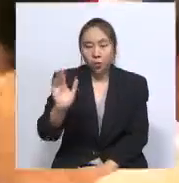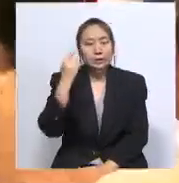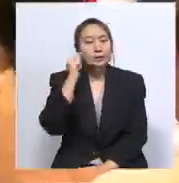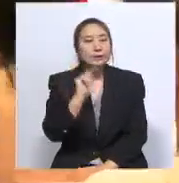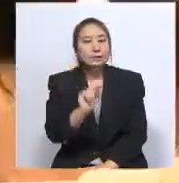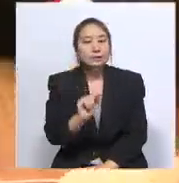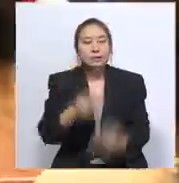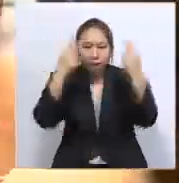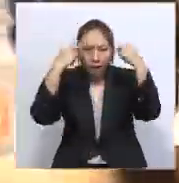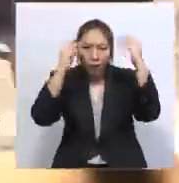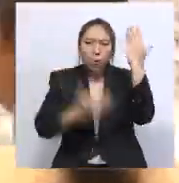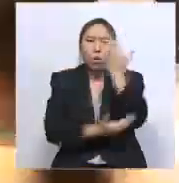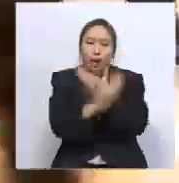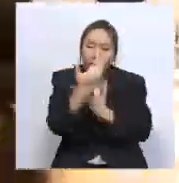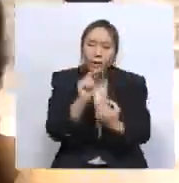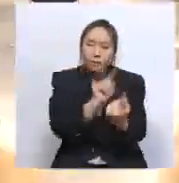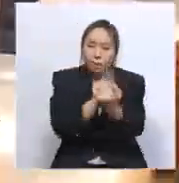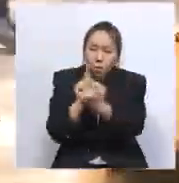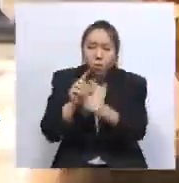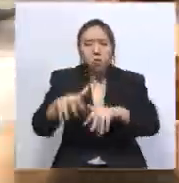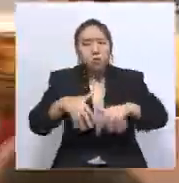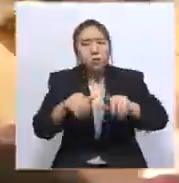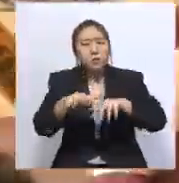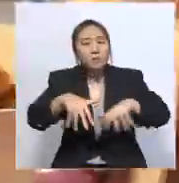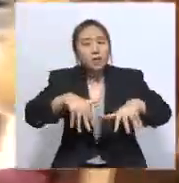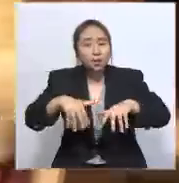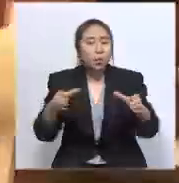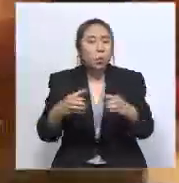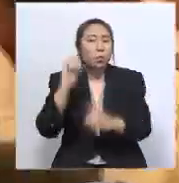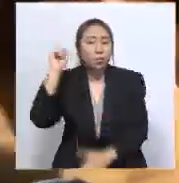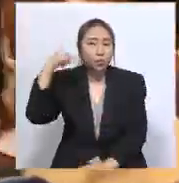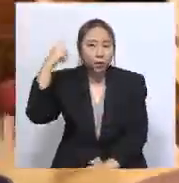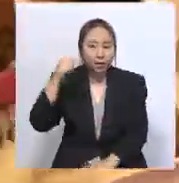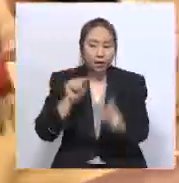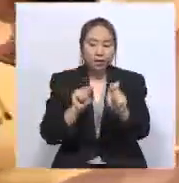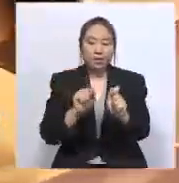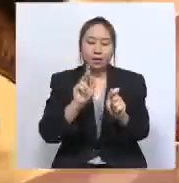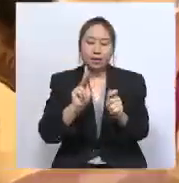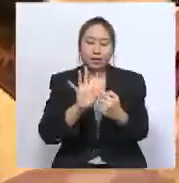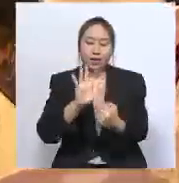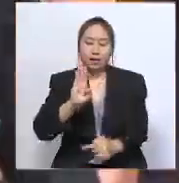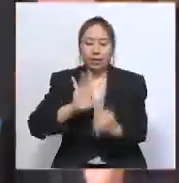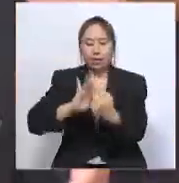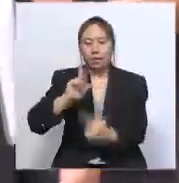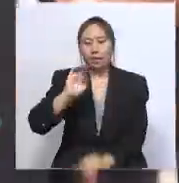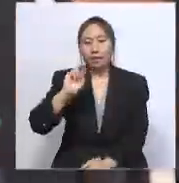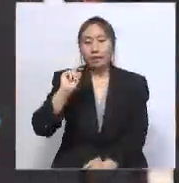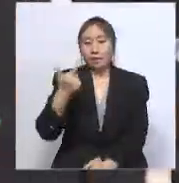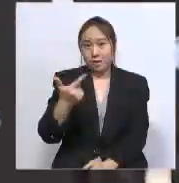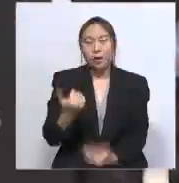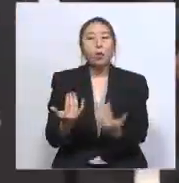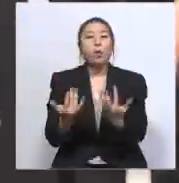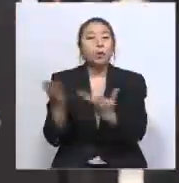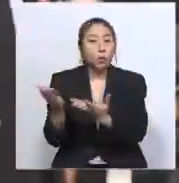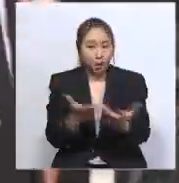รียังมีโอกาสได้กล่าวทักทายกับพี่น้องประชาชนกลุ่มสตรีอำเภอกาบเชิงที่มารอให้การต้อนรับด้วยนะคะท่านน